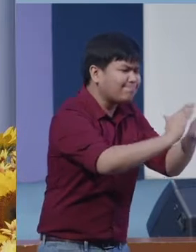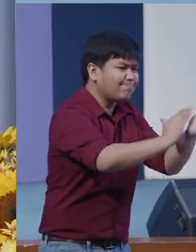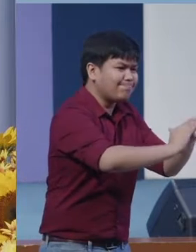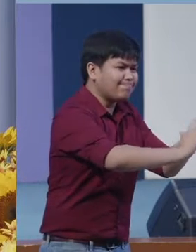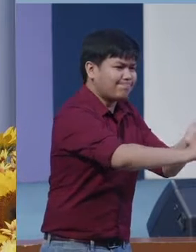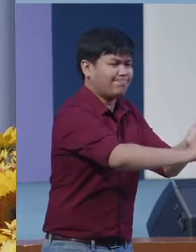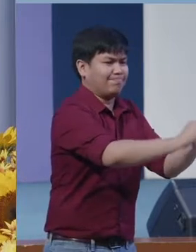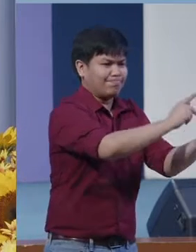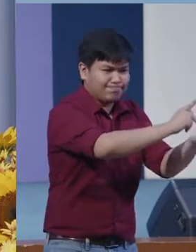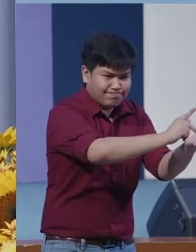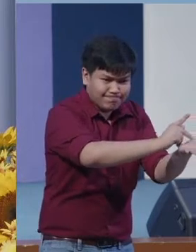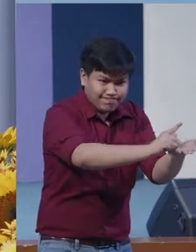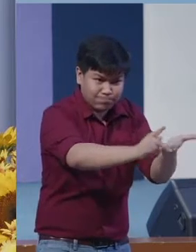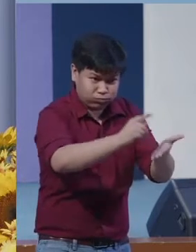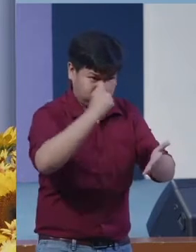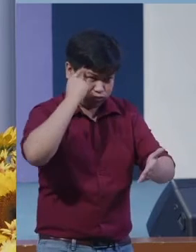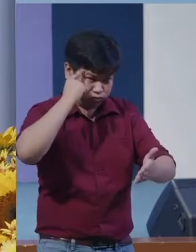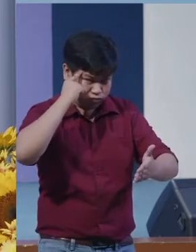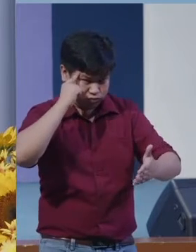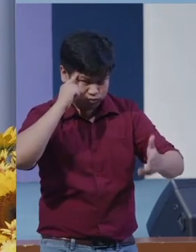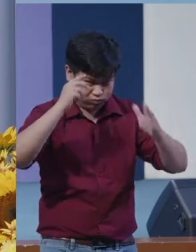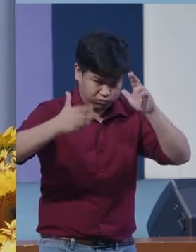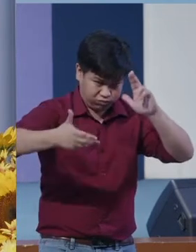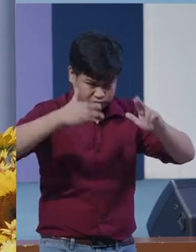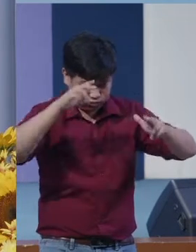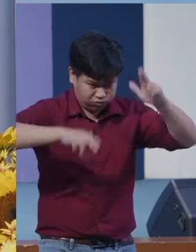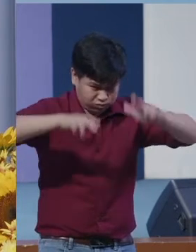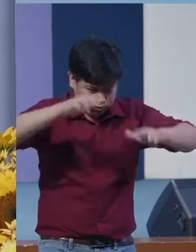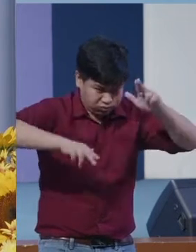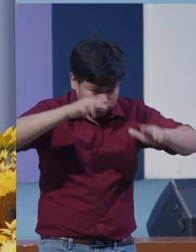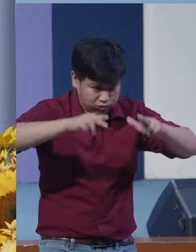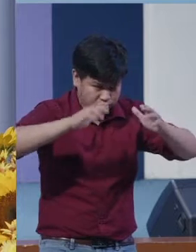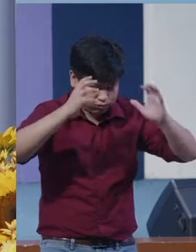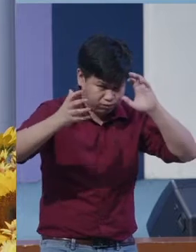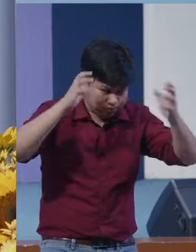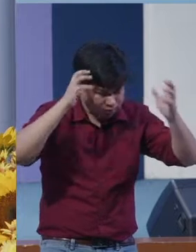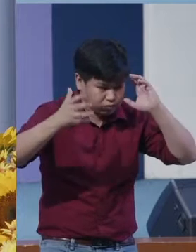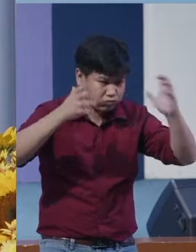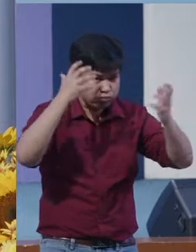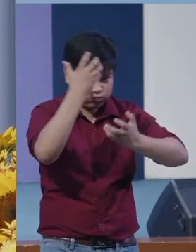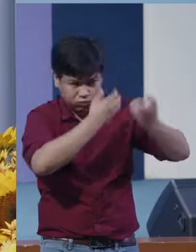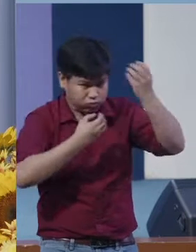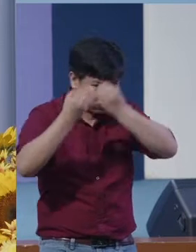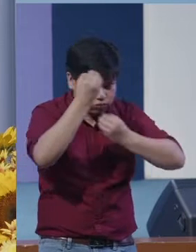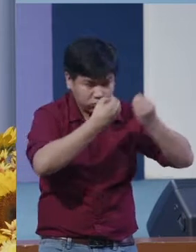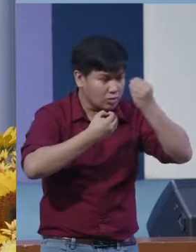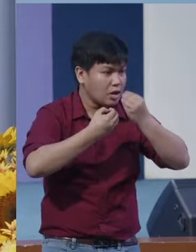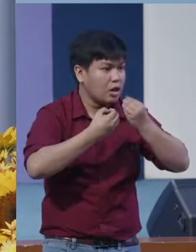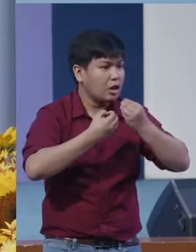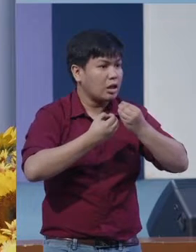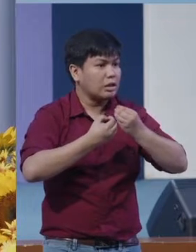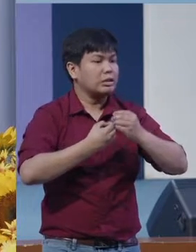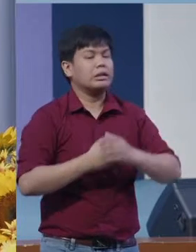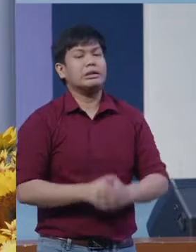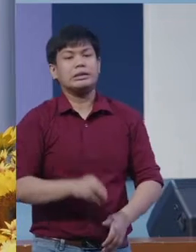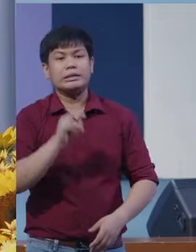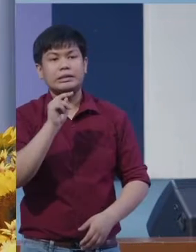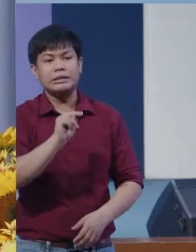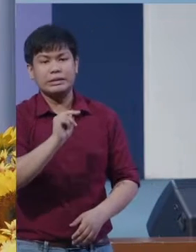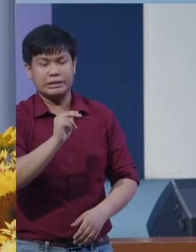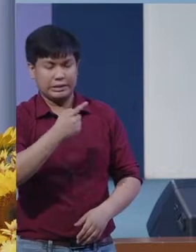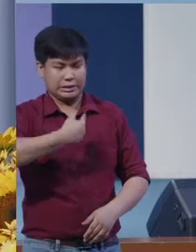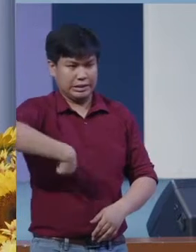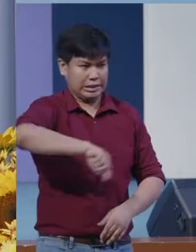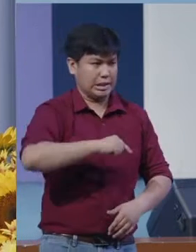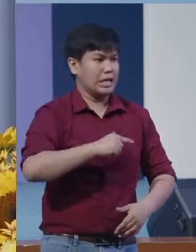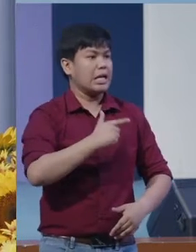hearts, you double-minded. Be wretched and mourn and weep. Let your laughter